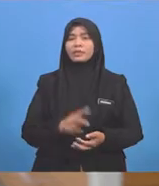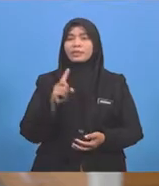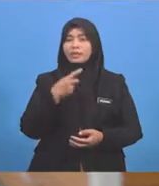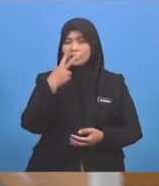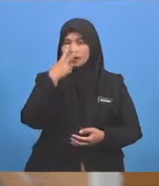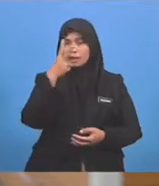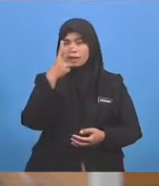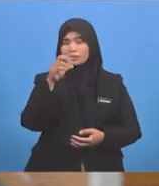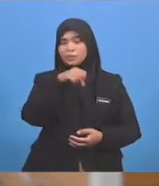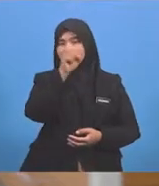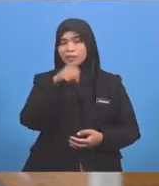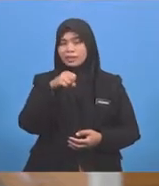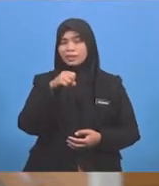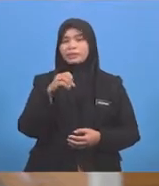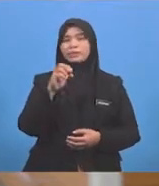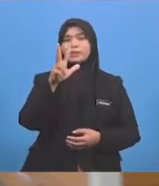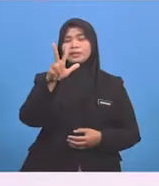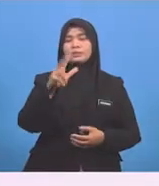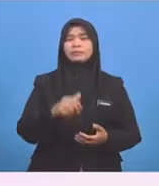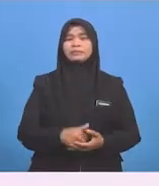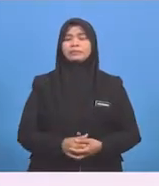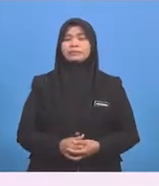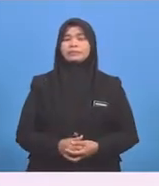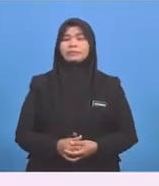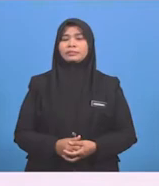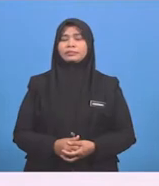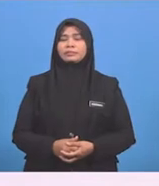Kita lihat soalan objektif yang ketiga.